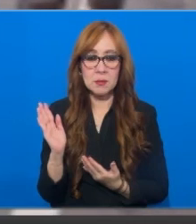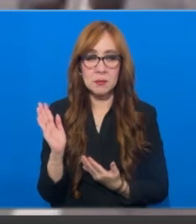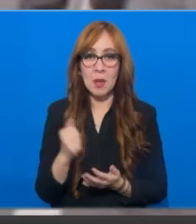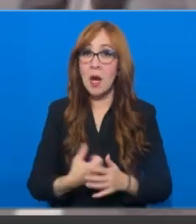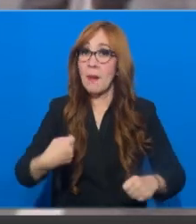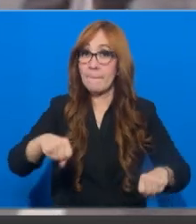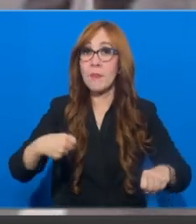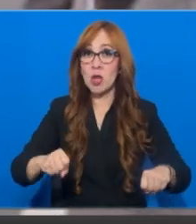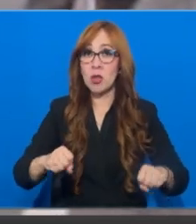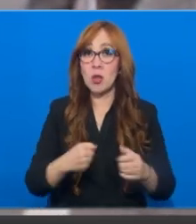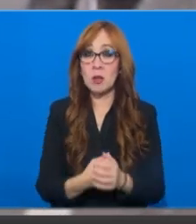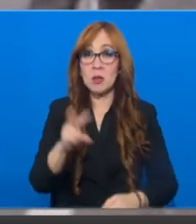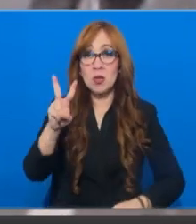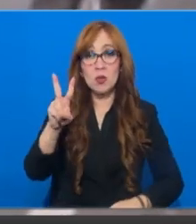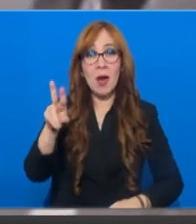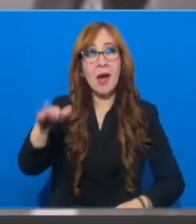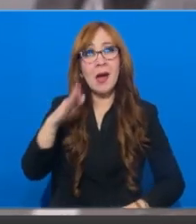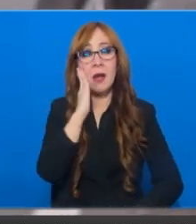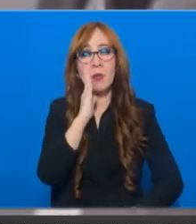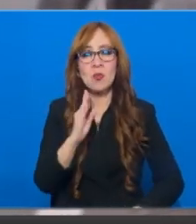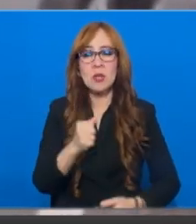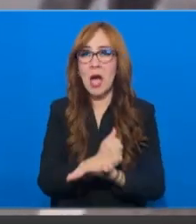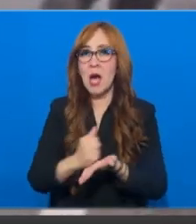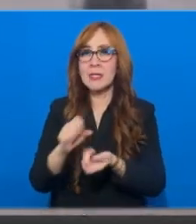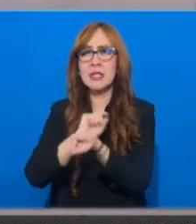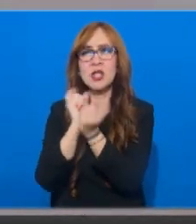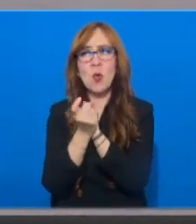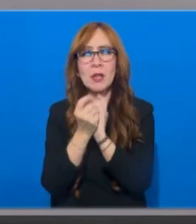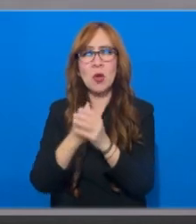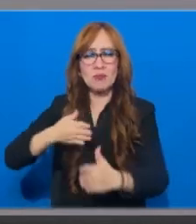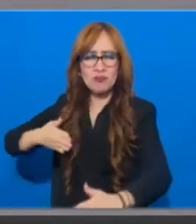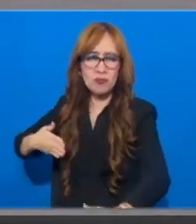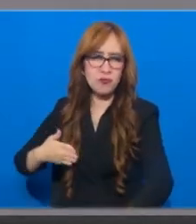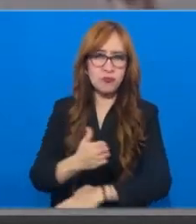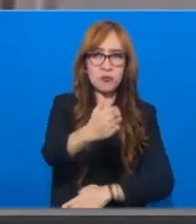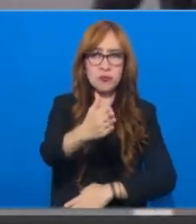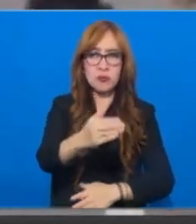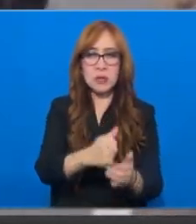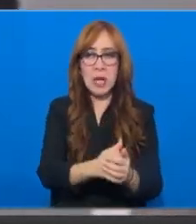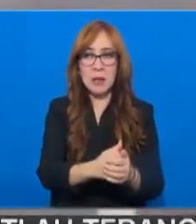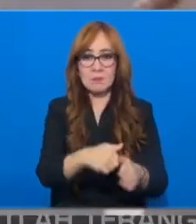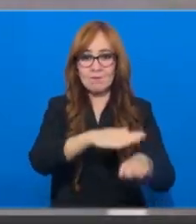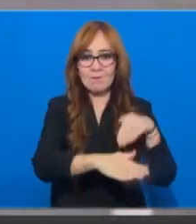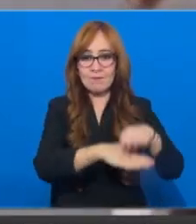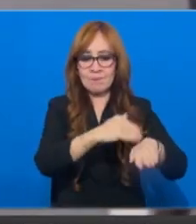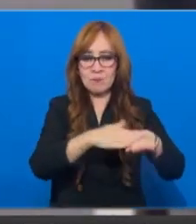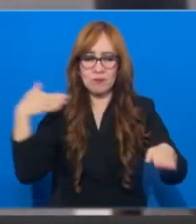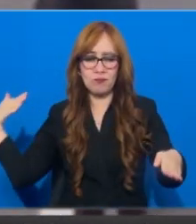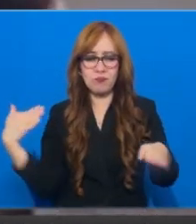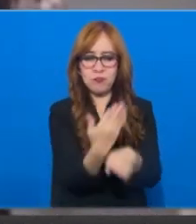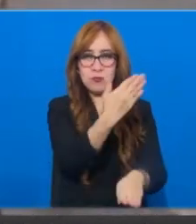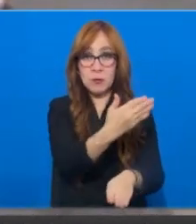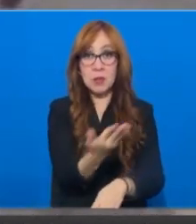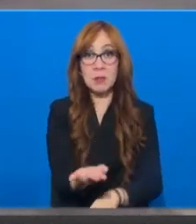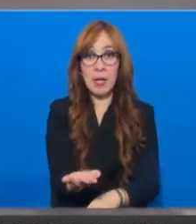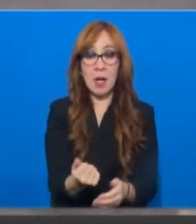Sepeda motor yang dikendari 2 remaja asal Sidoarjo ini meluncur kencang dan menabrak tumpukan sekam di jalur ekstrim Gotehan di Desa Pacet,